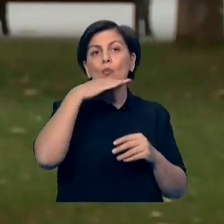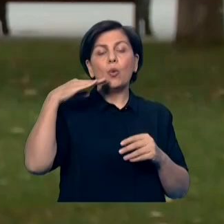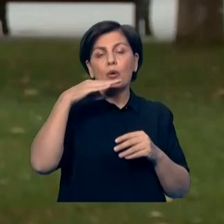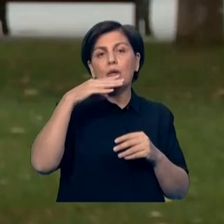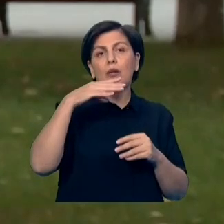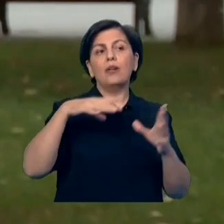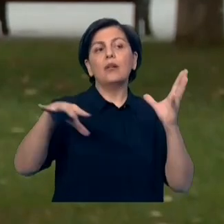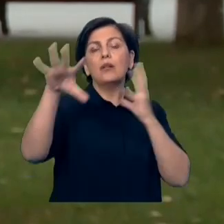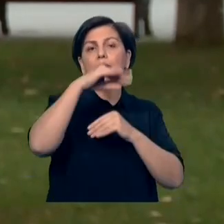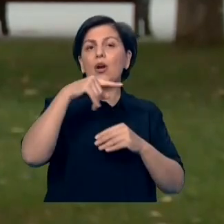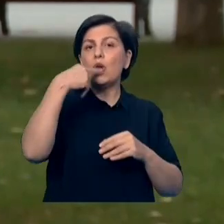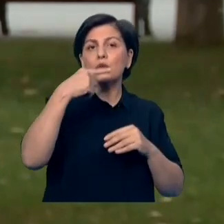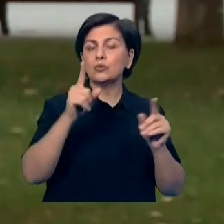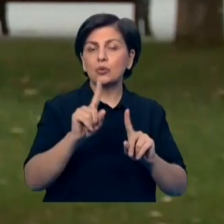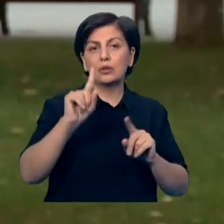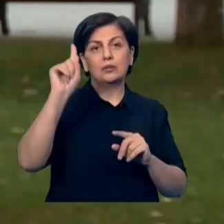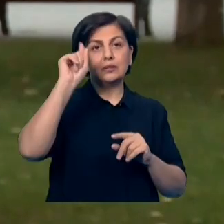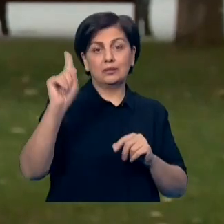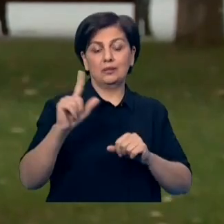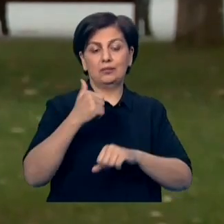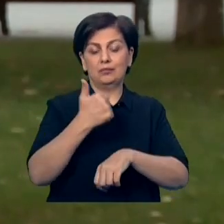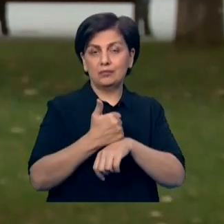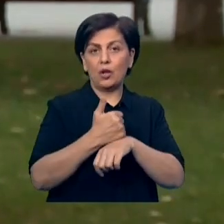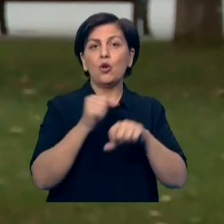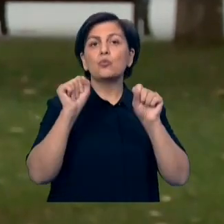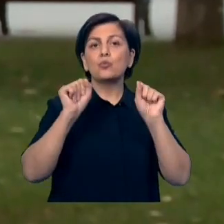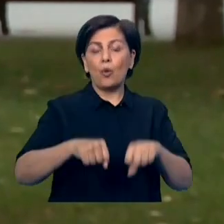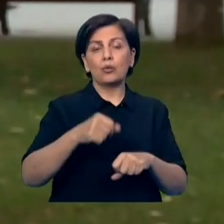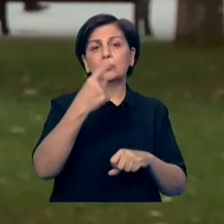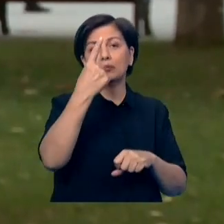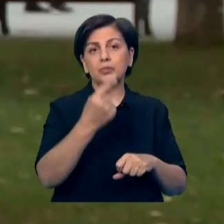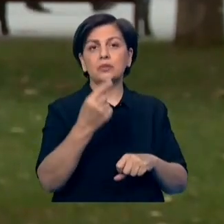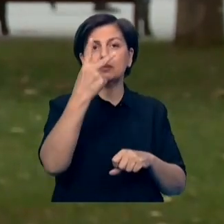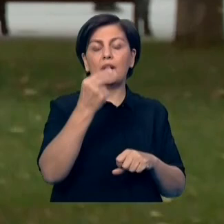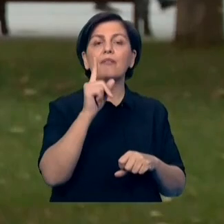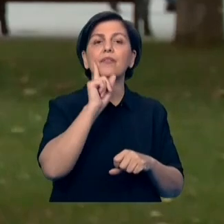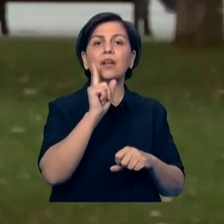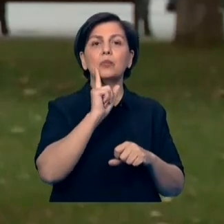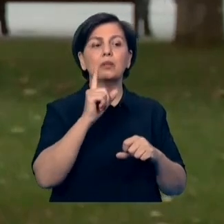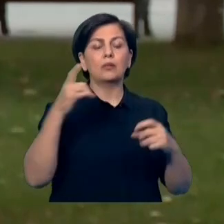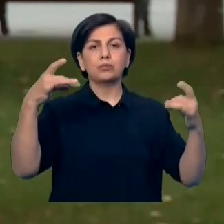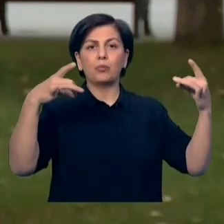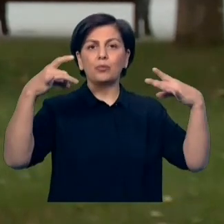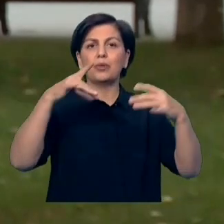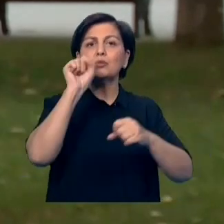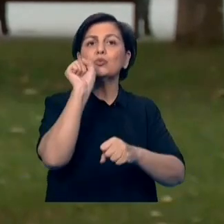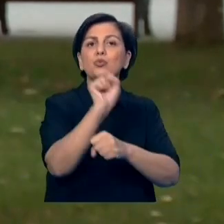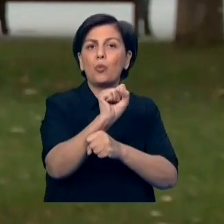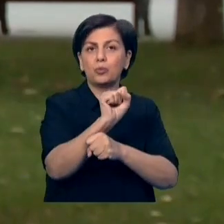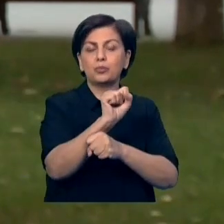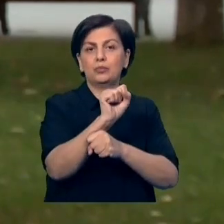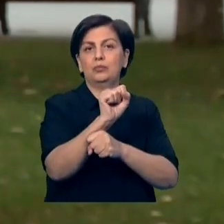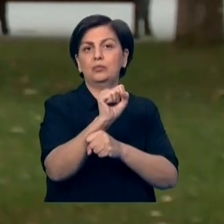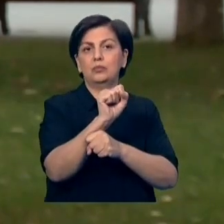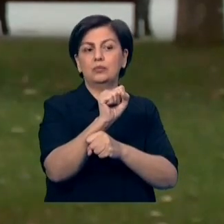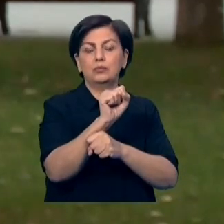qədər müsbət yanaşır. Hətta bir iki günlük belə olsa humanitar ateşkəs deməli imzalamağı əslində götür-qoy